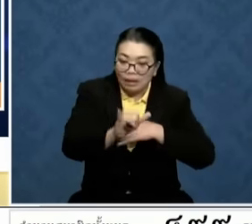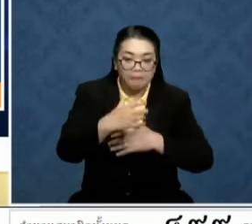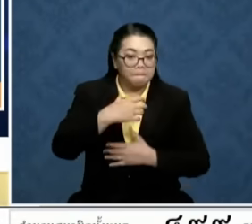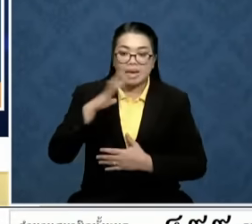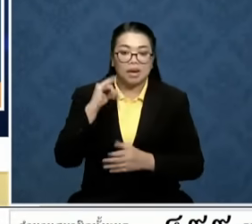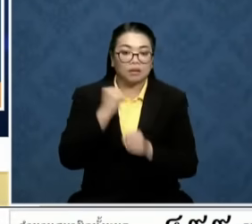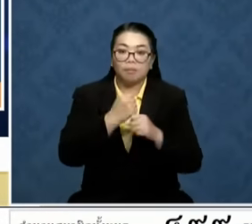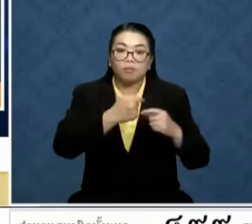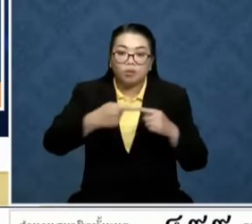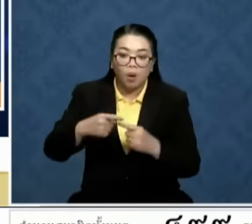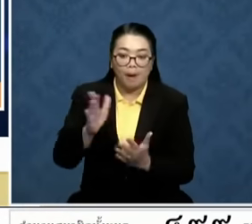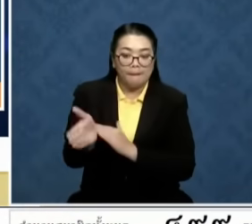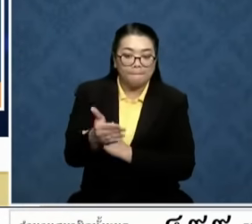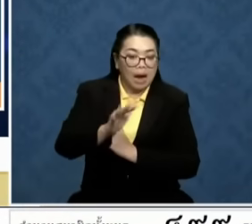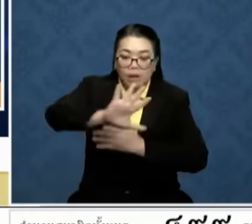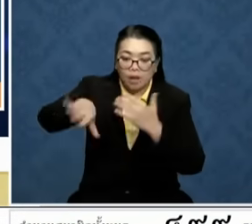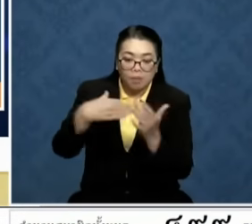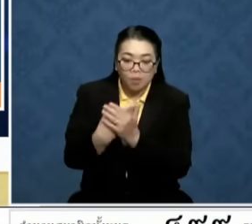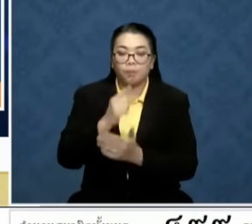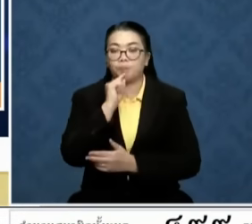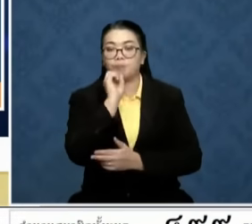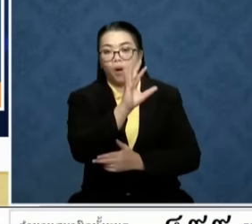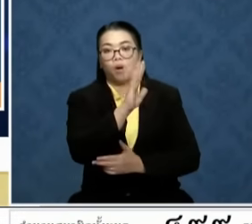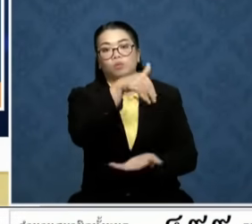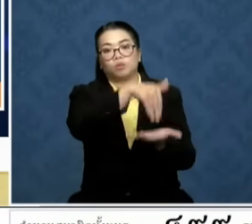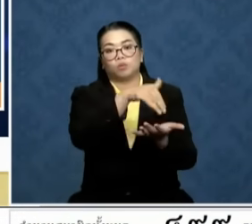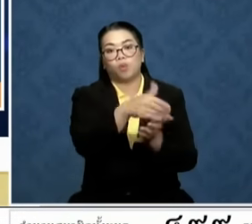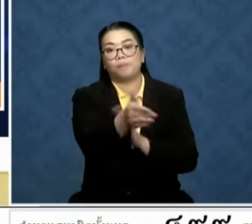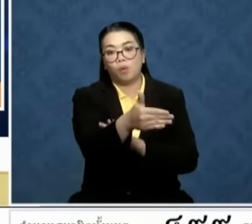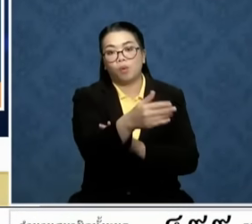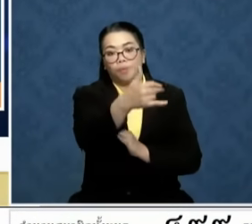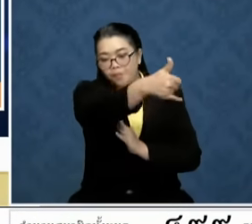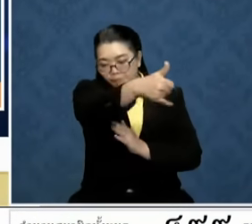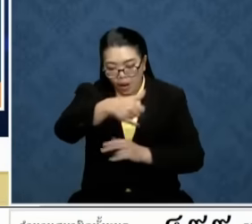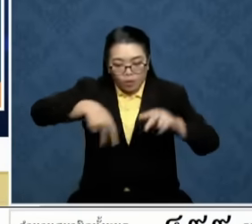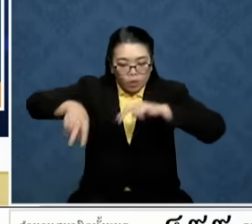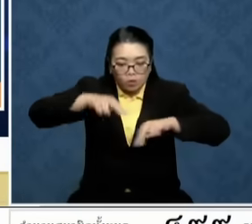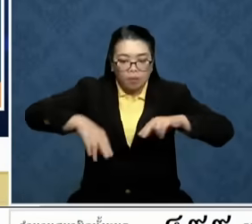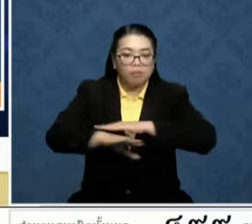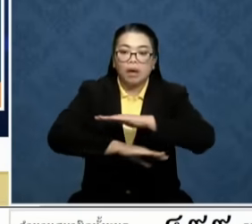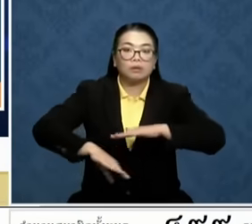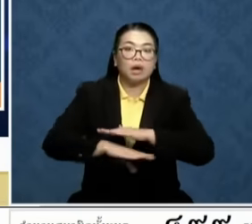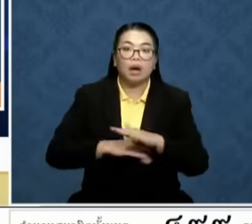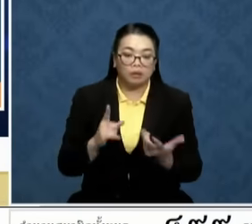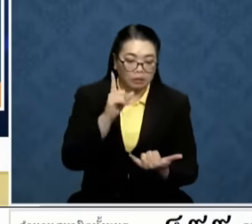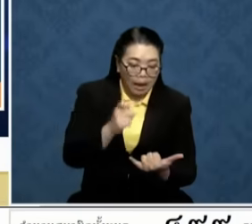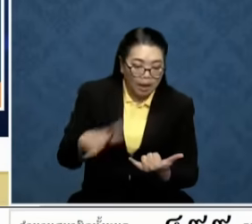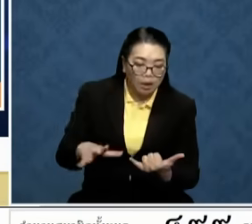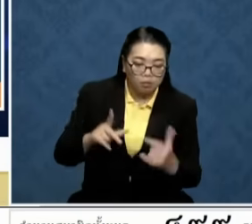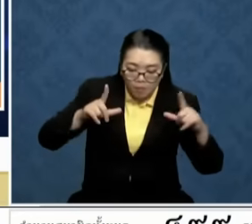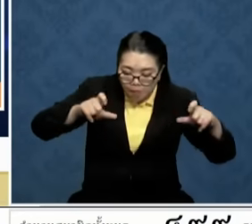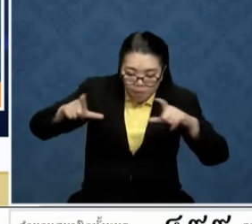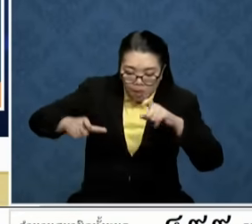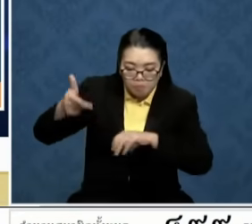ต่อให้ทำลายปลาทั้งหมดแล้วก็แจ้งกรมประมงเข้าตรวจสอบหลักฐานหาไม่ได้เลยท่านประธานว่าตกลงทำลายหรือ